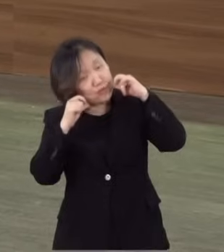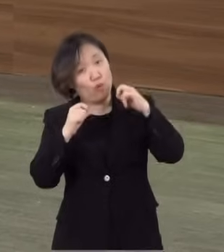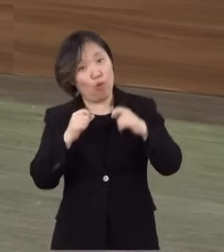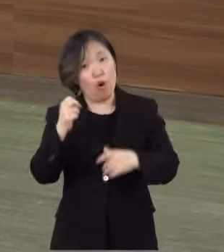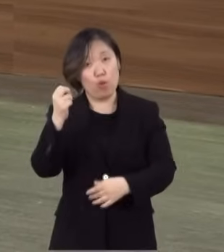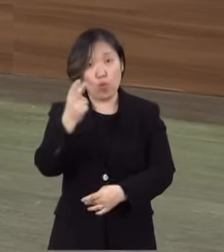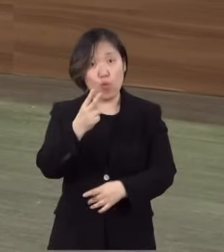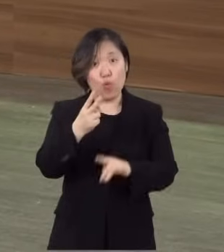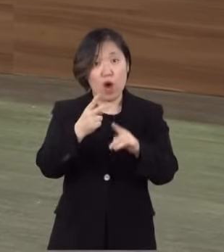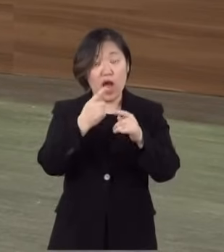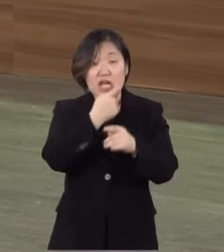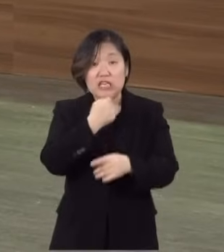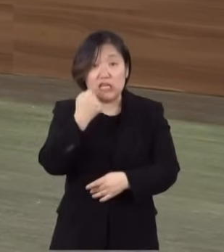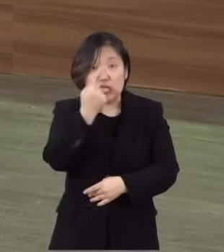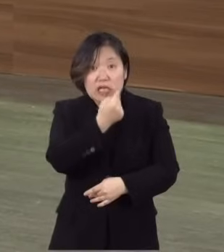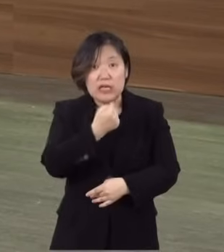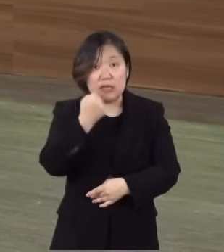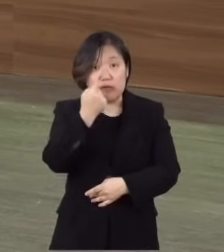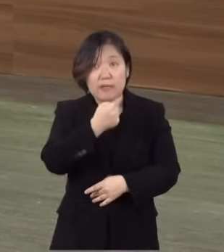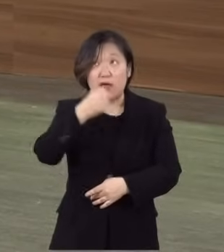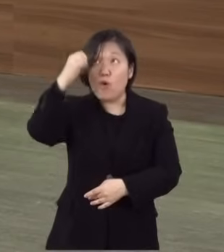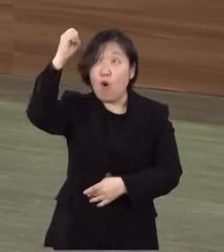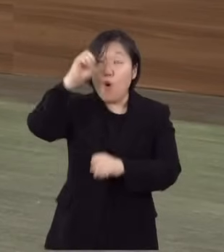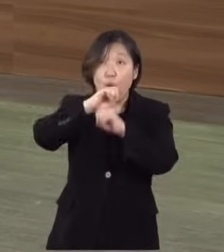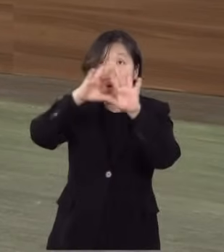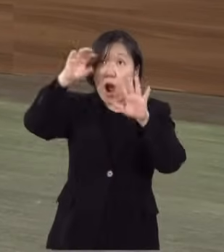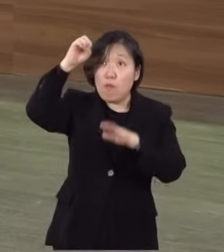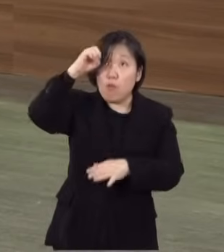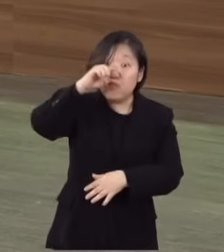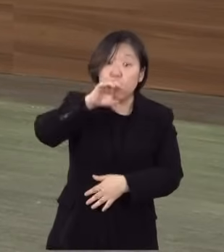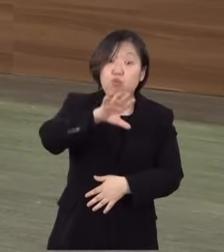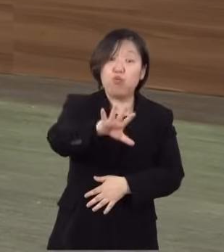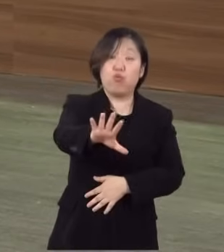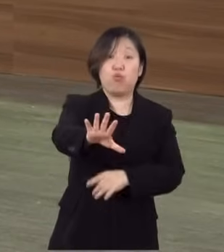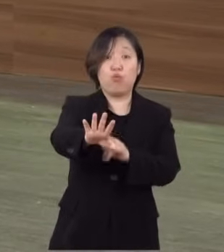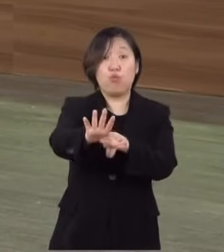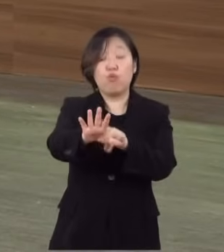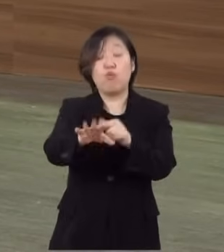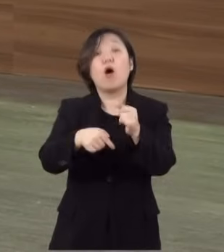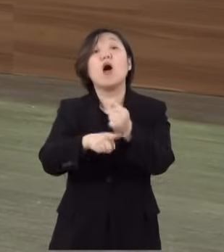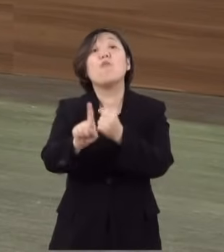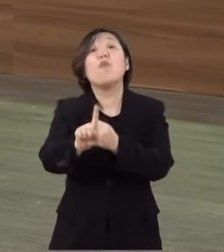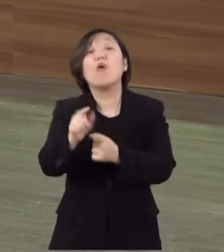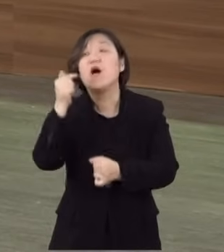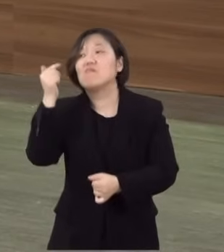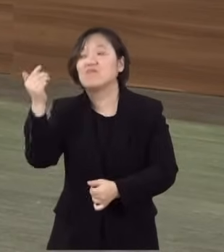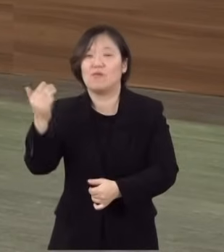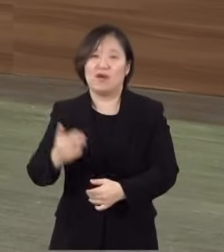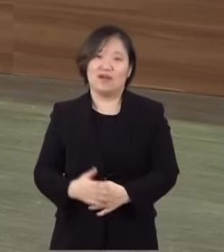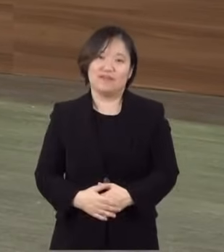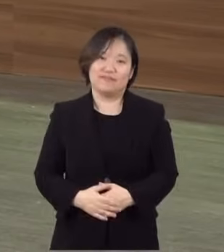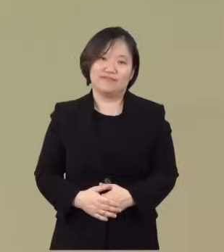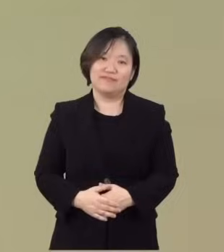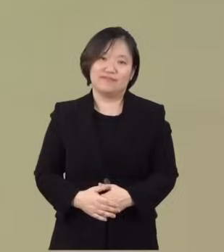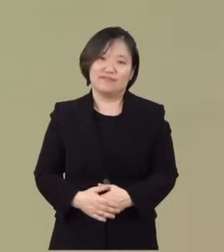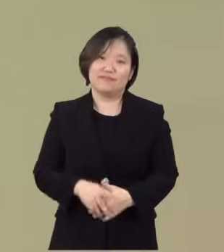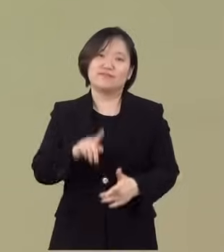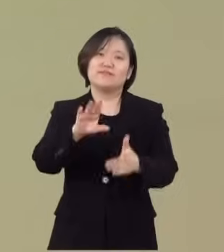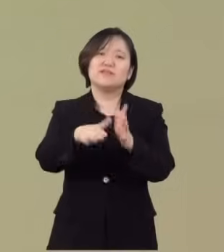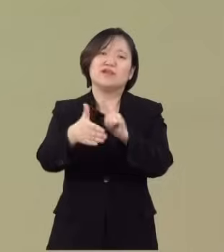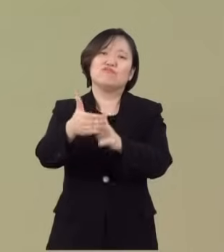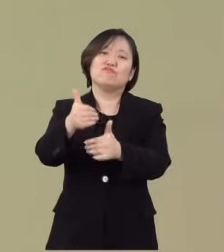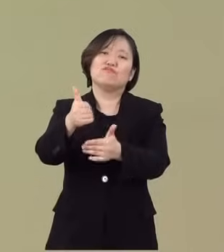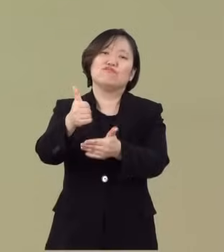환한 미소를 지으시고 입안에서 광명이 뿜어져 나오는 것입니까